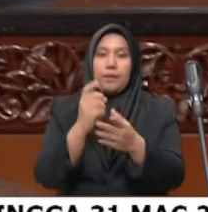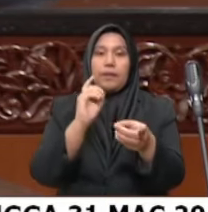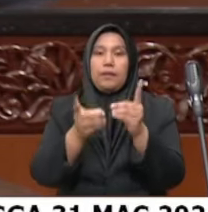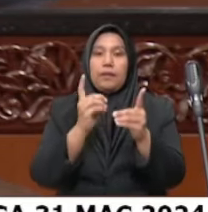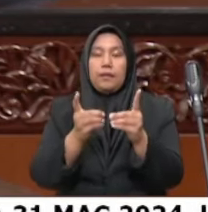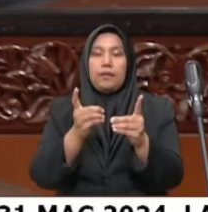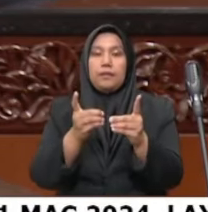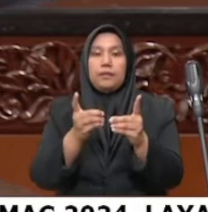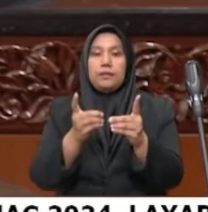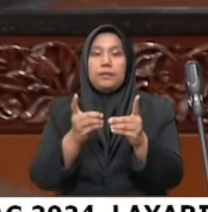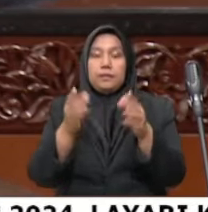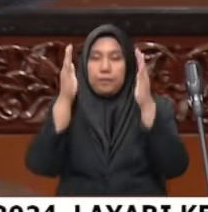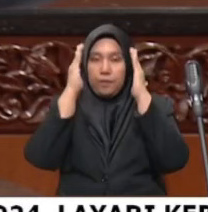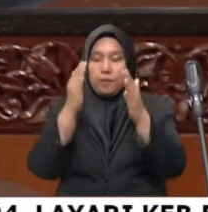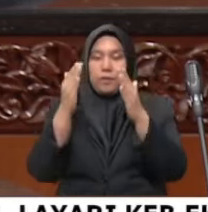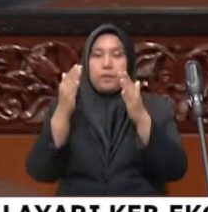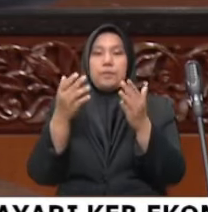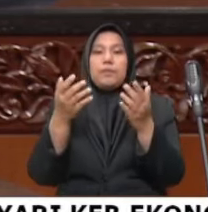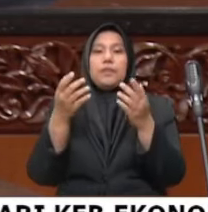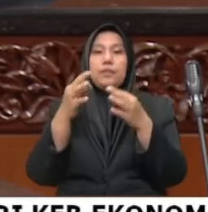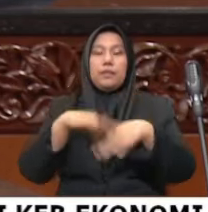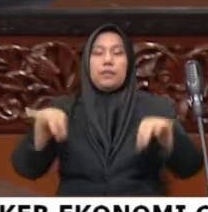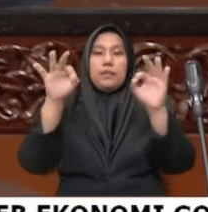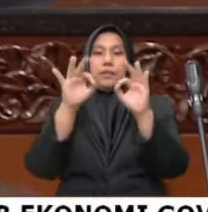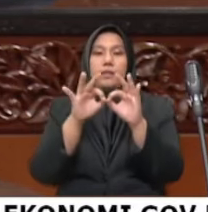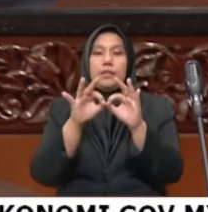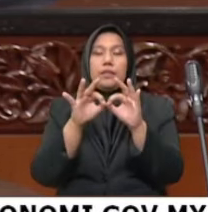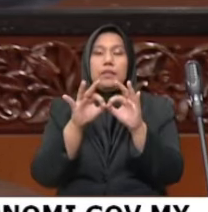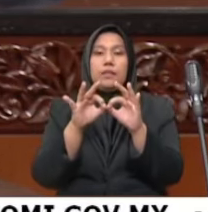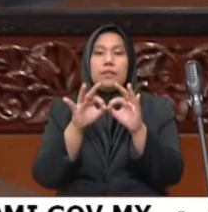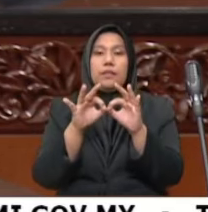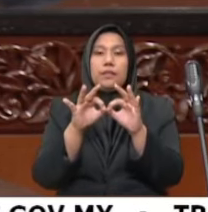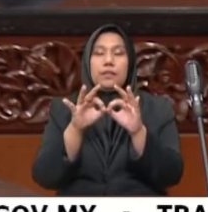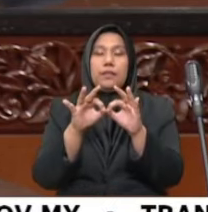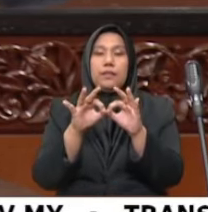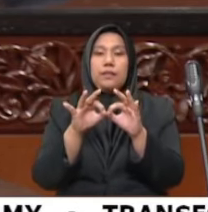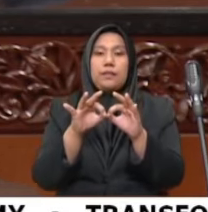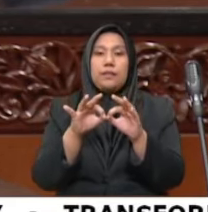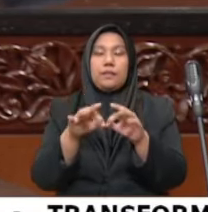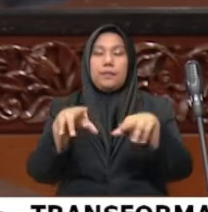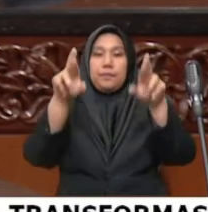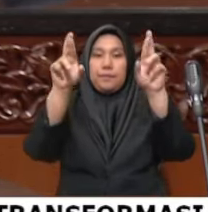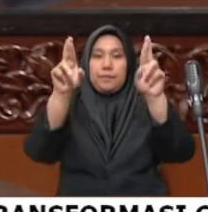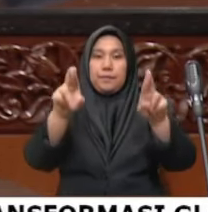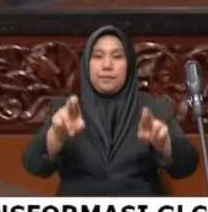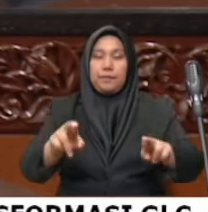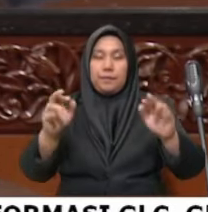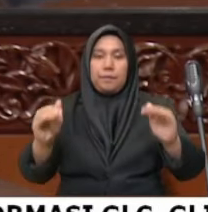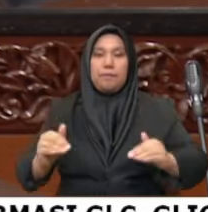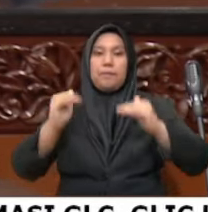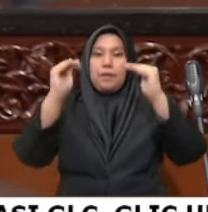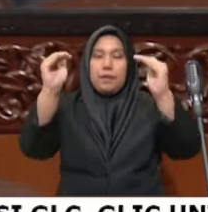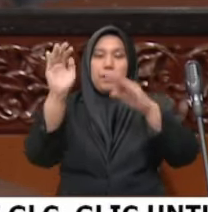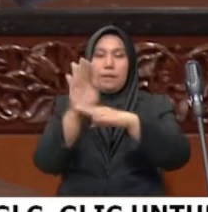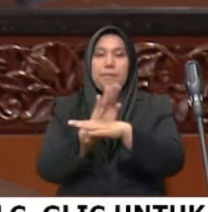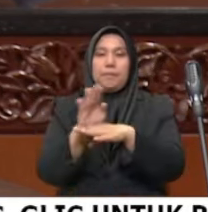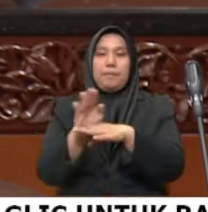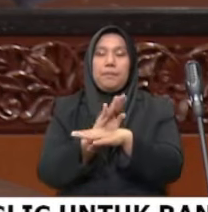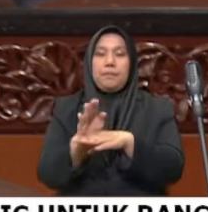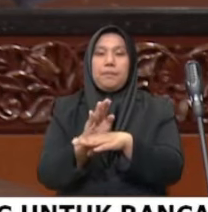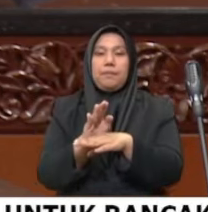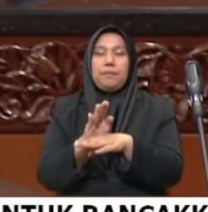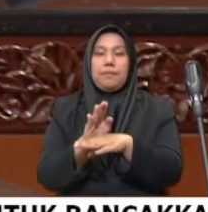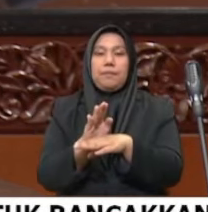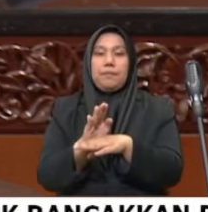menitikberatkan inklusi dalam kalangan rakyat dan semua peringkat perniagaan. Yang